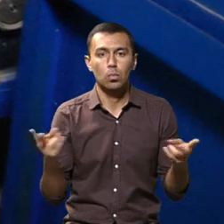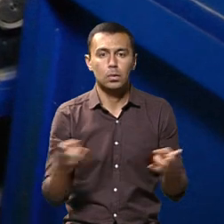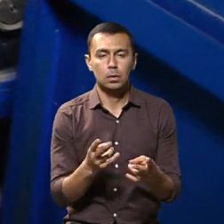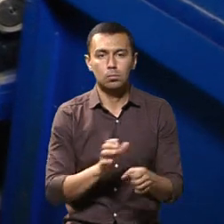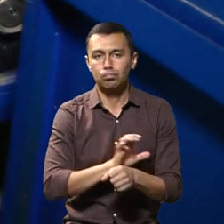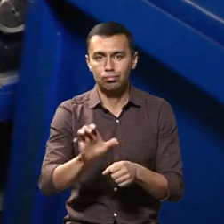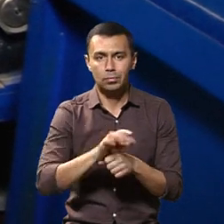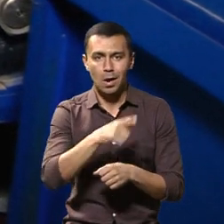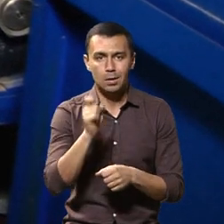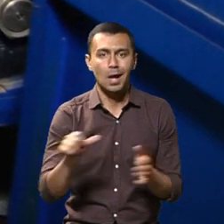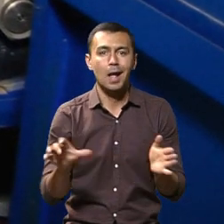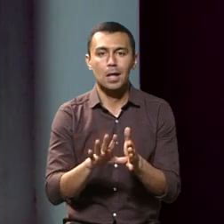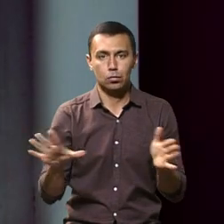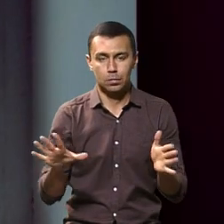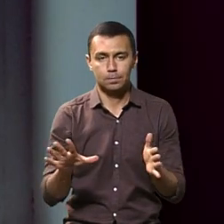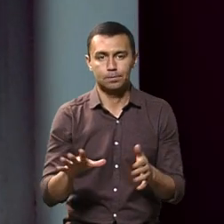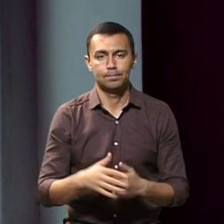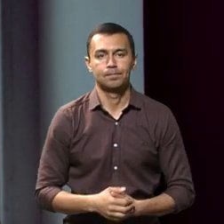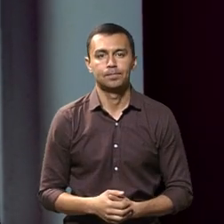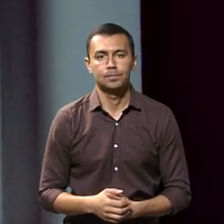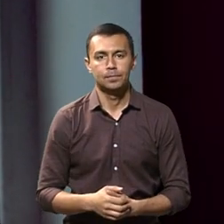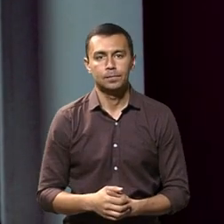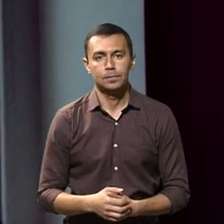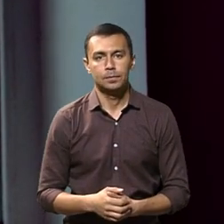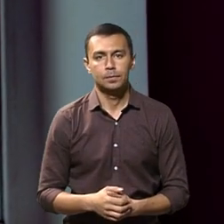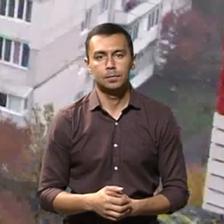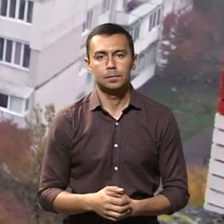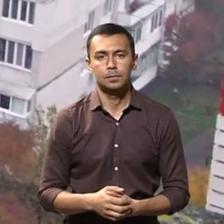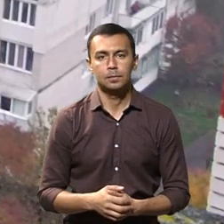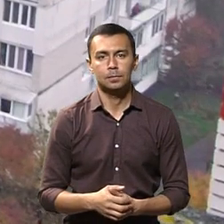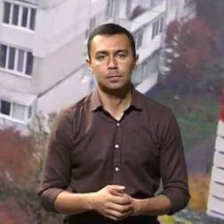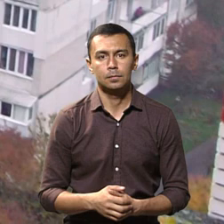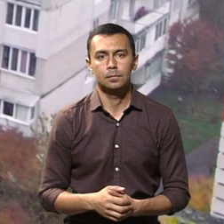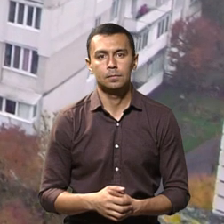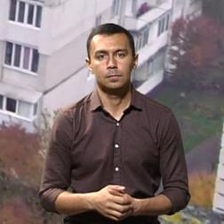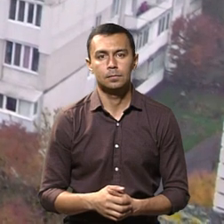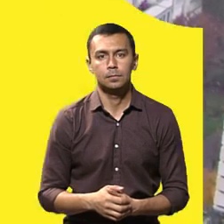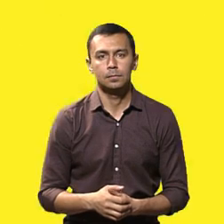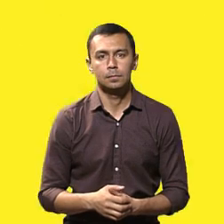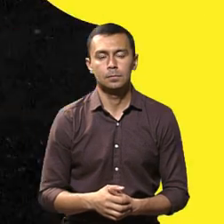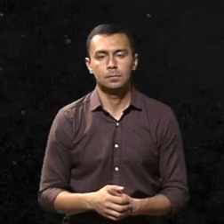подача газу та електроенергії. Вікторія Мельник, Юрій Чорний. Новини на Суспільному. Хмельницький.